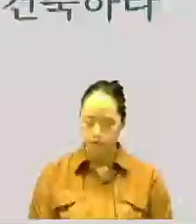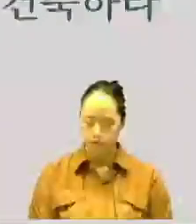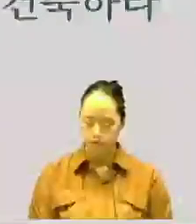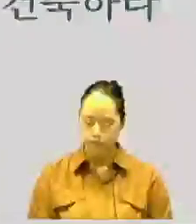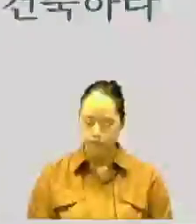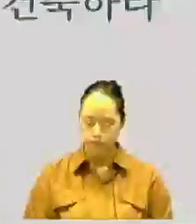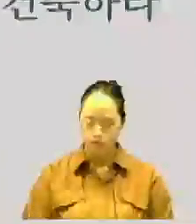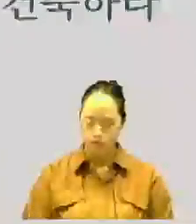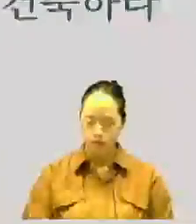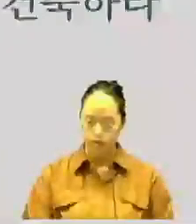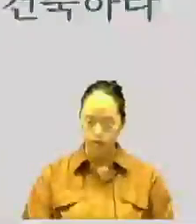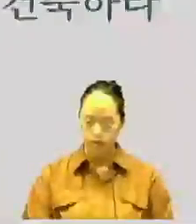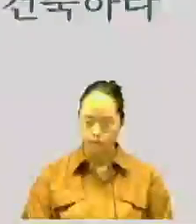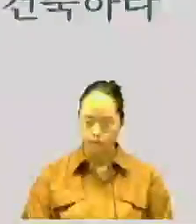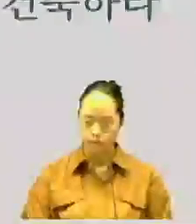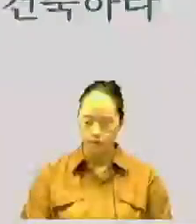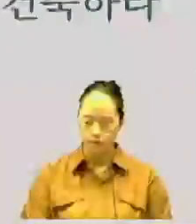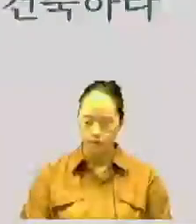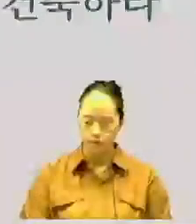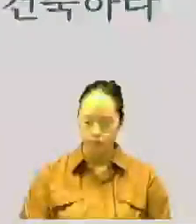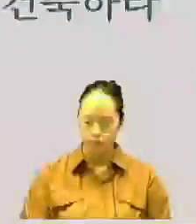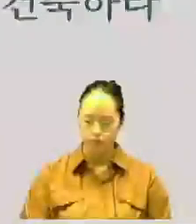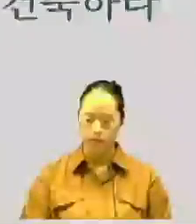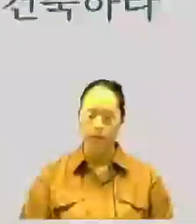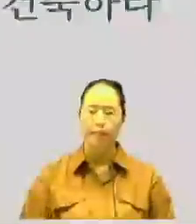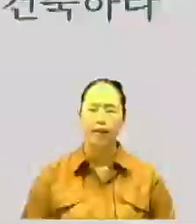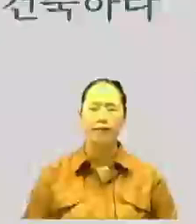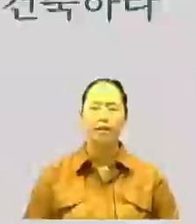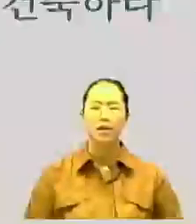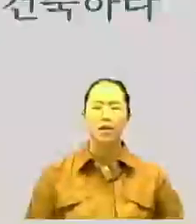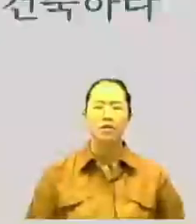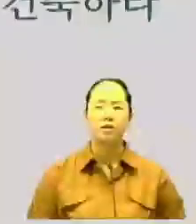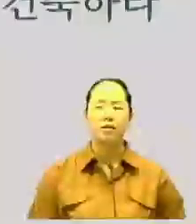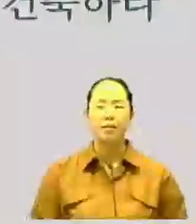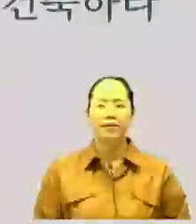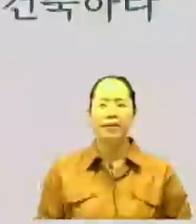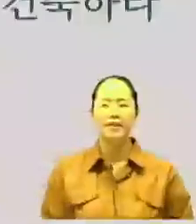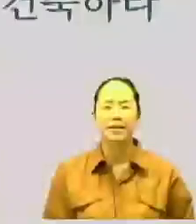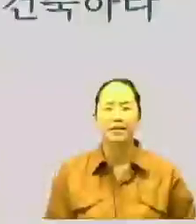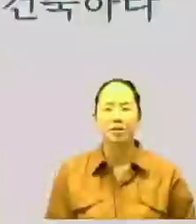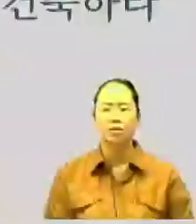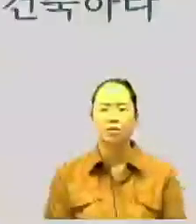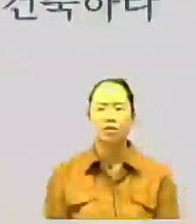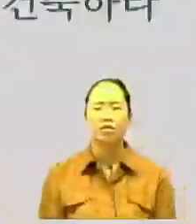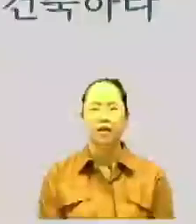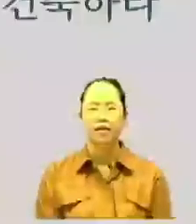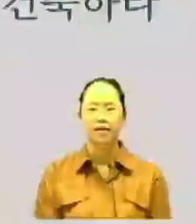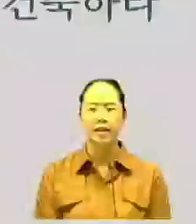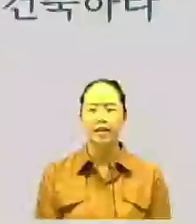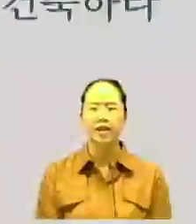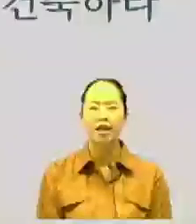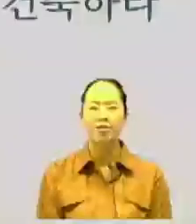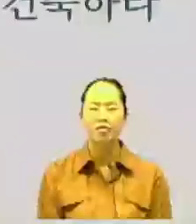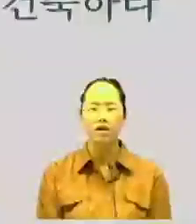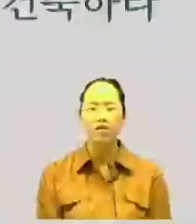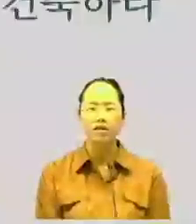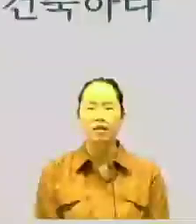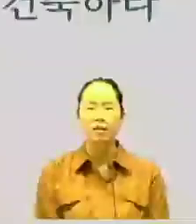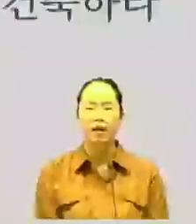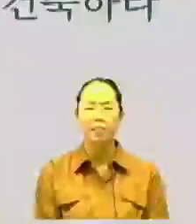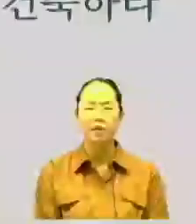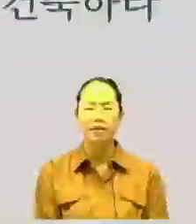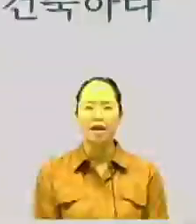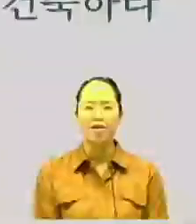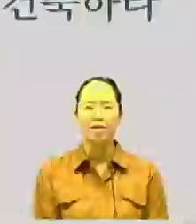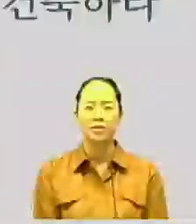是真实的发生的。所以呢，这个以赛亚在先